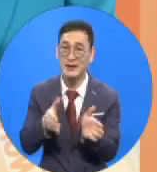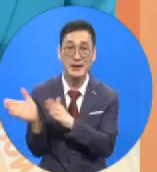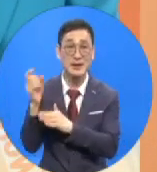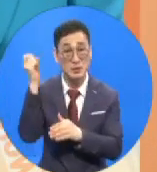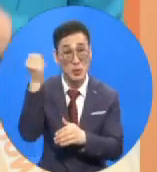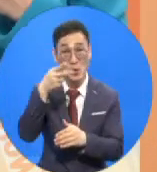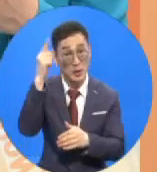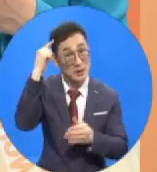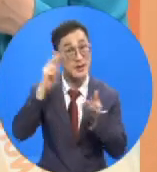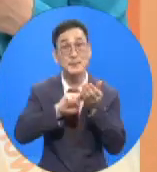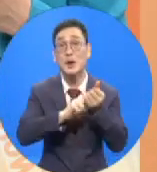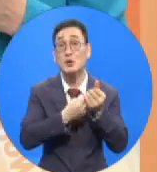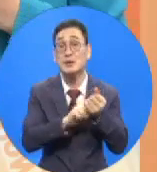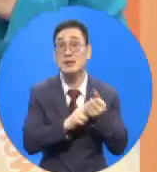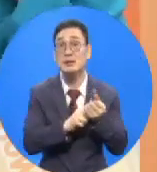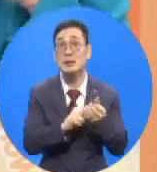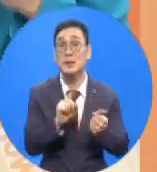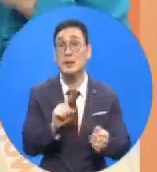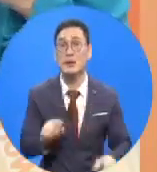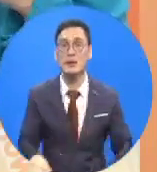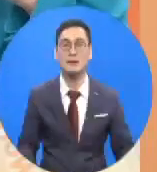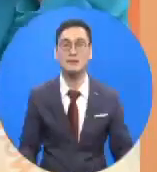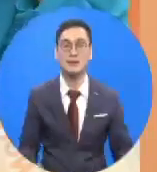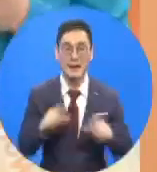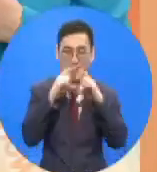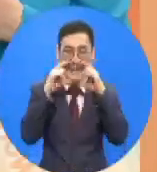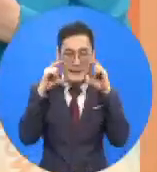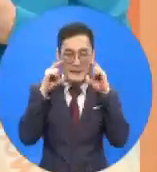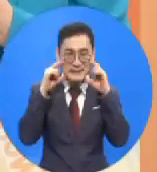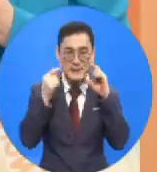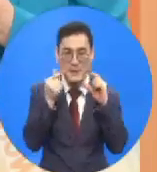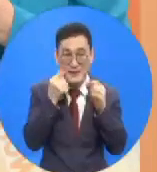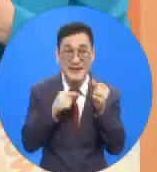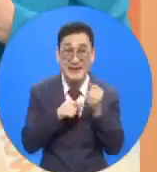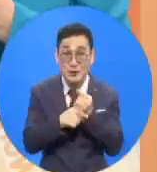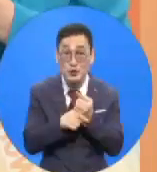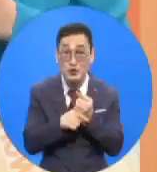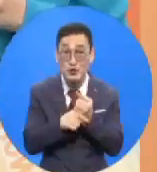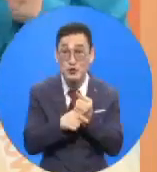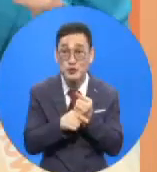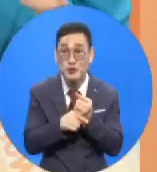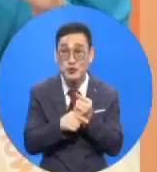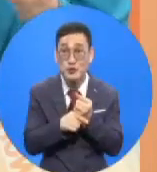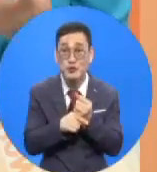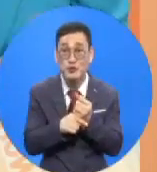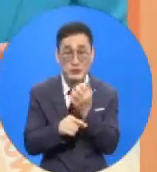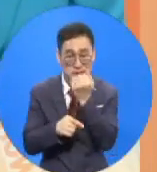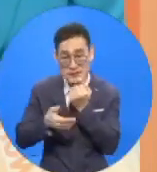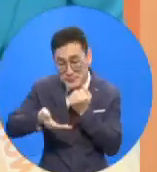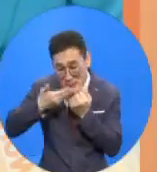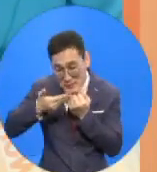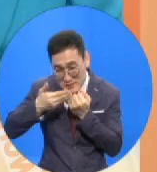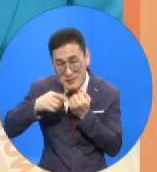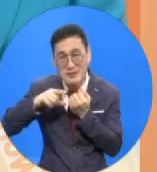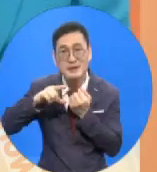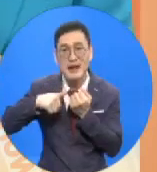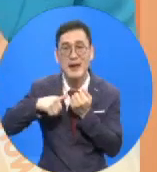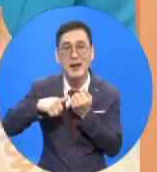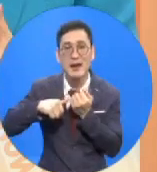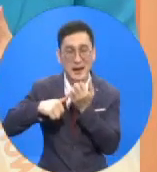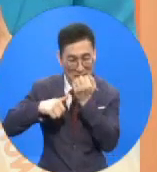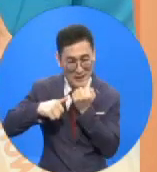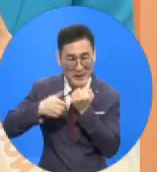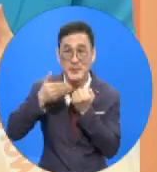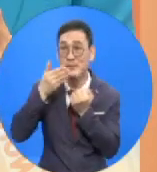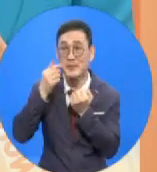그래요 우리 걸 마스크 뭐 쓰는 이유가 음식을 먹거나 물에 젖으면 모습이죠 그래서 그 경우에도 좀 지침이 필요해요 근데 제